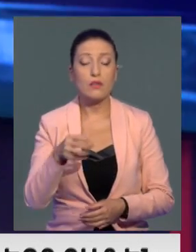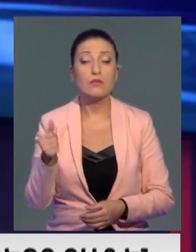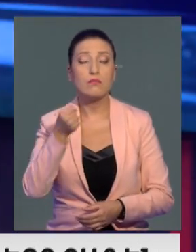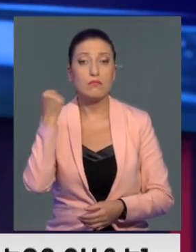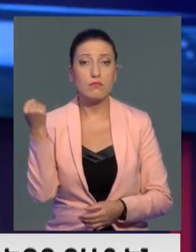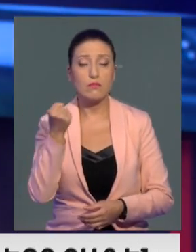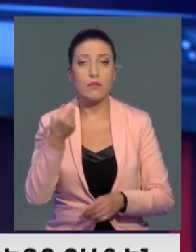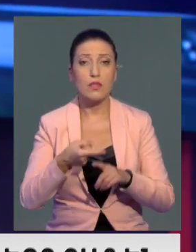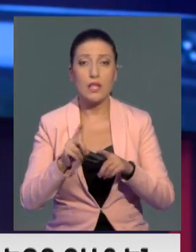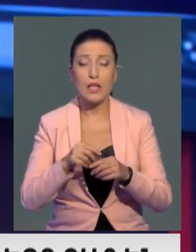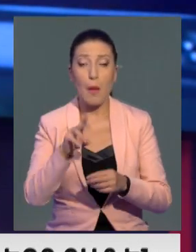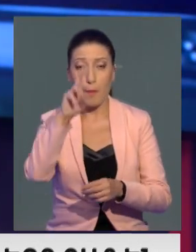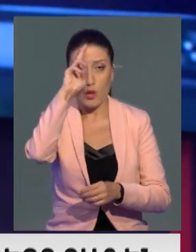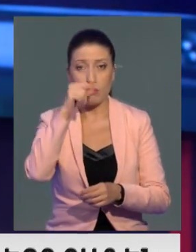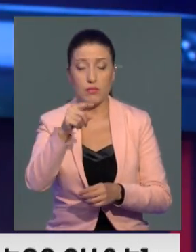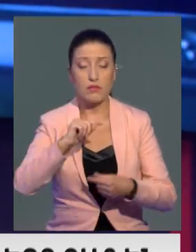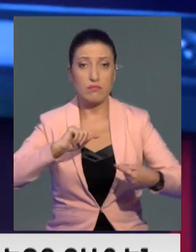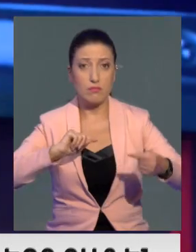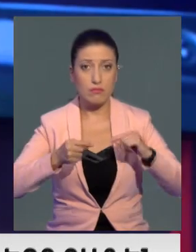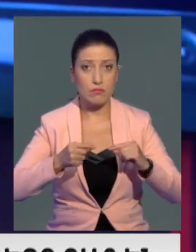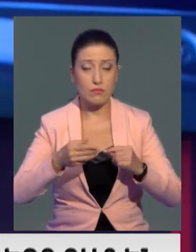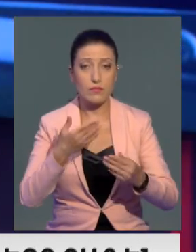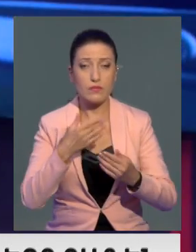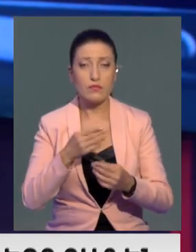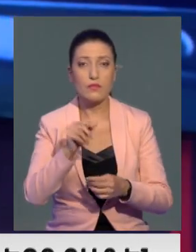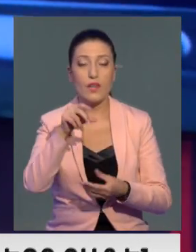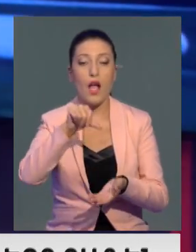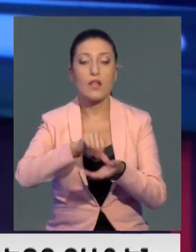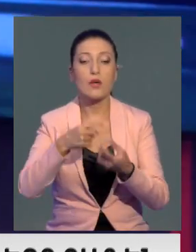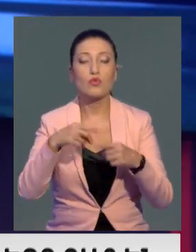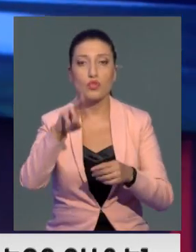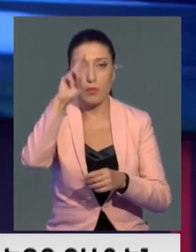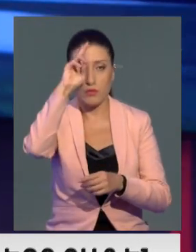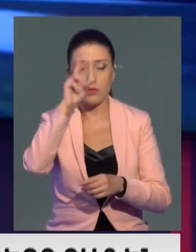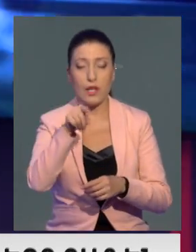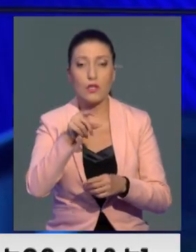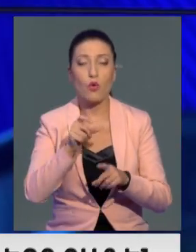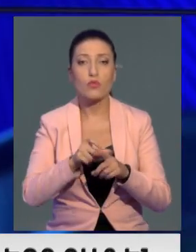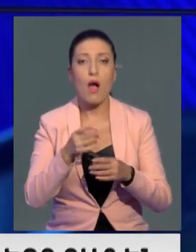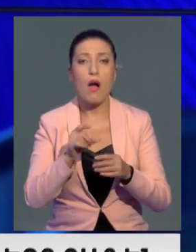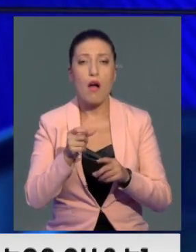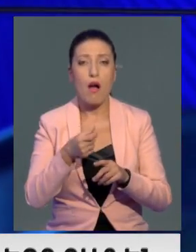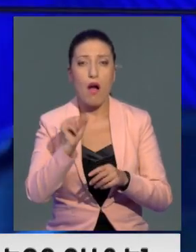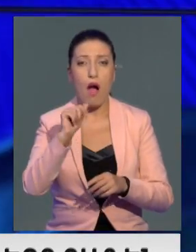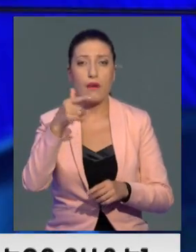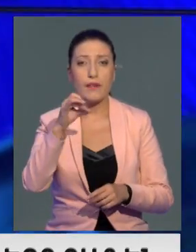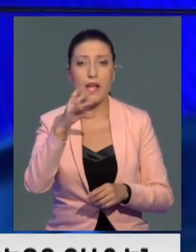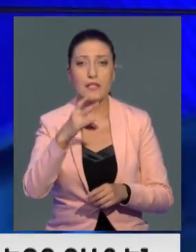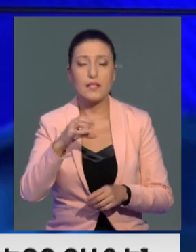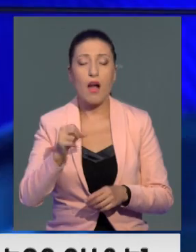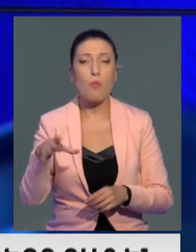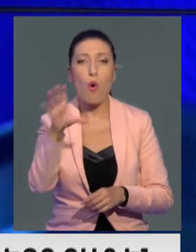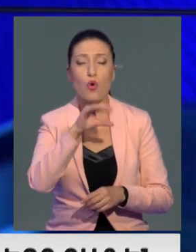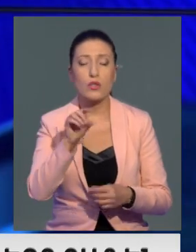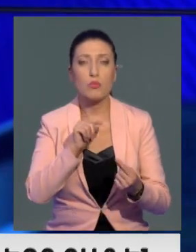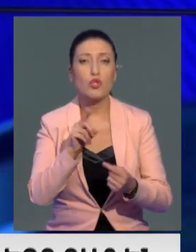մեկը ենթարկվի ագրեսիայի, ապա անդամ մյուս պետությունները դա կհամարեն ագրեսիա բոլորի դեմ։ Վերջին 1 տարում այդ ինչ է փոխվել